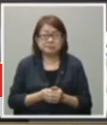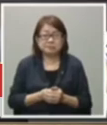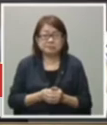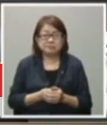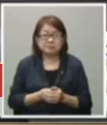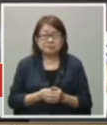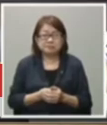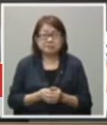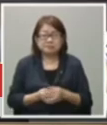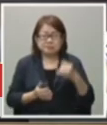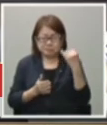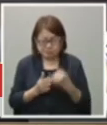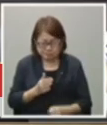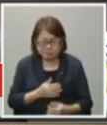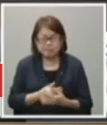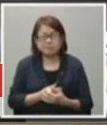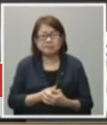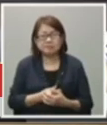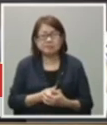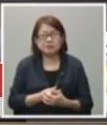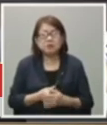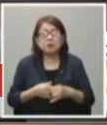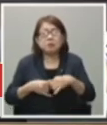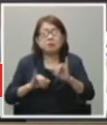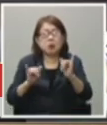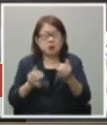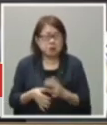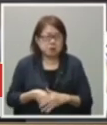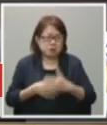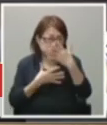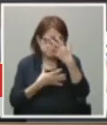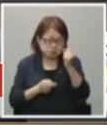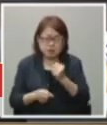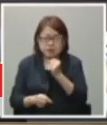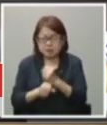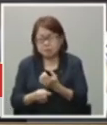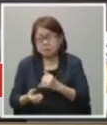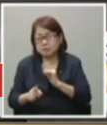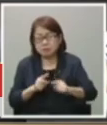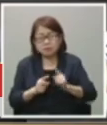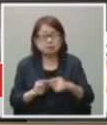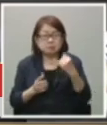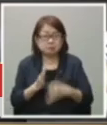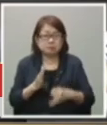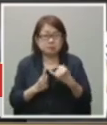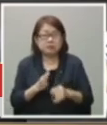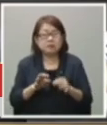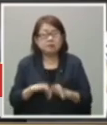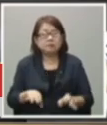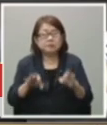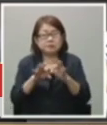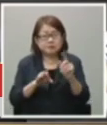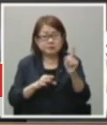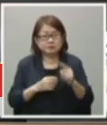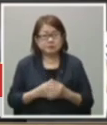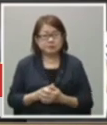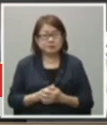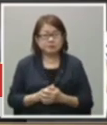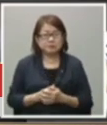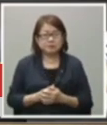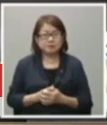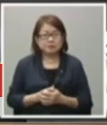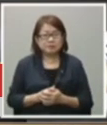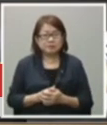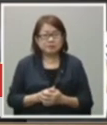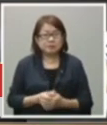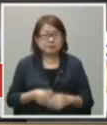านทุจริตต่อหน้าที่ท่านละเว้นการปฏิบัติหน้าที่โดยมิชอบและที่สำคัญครับท่านท่านครับท่าน